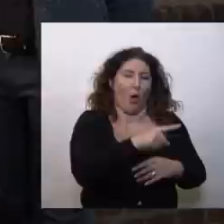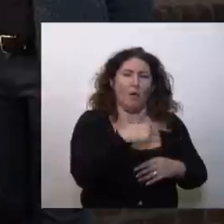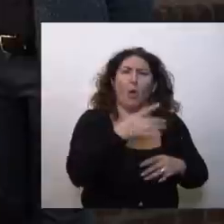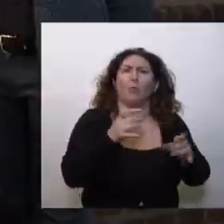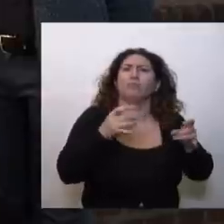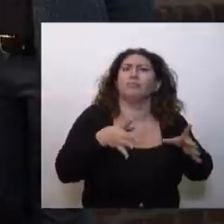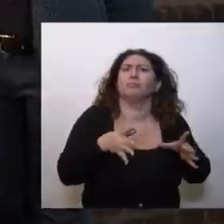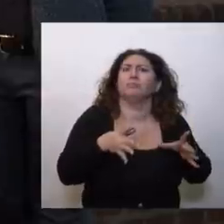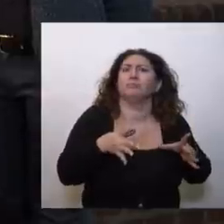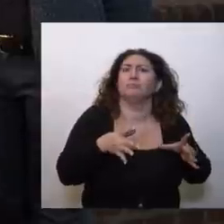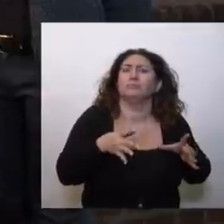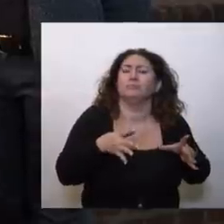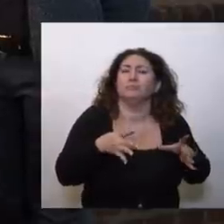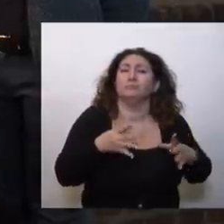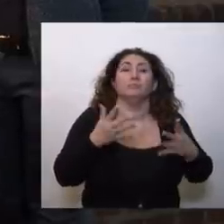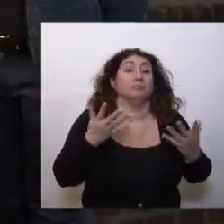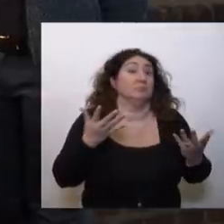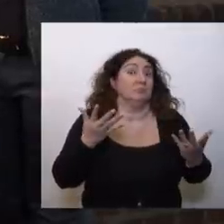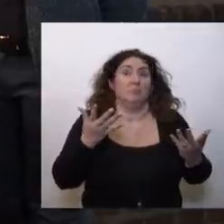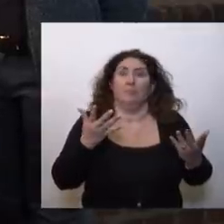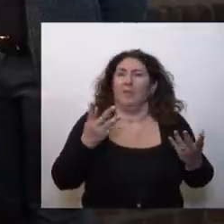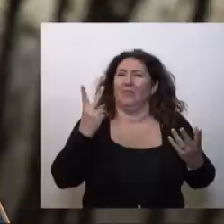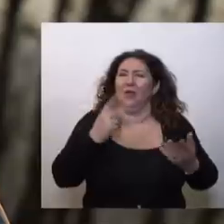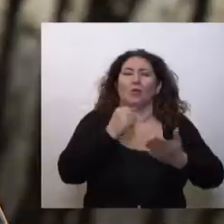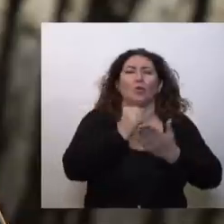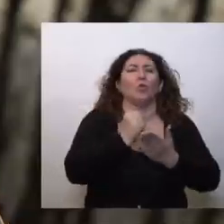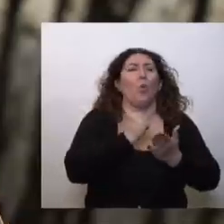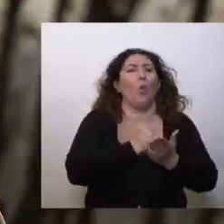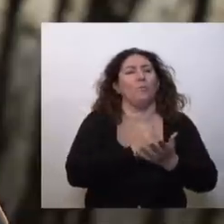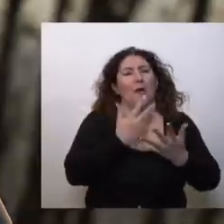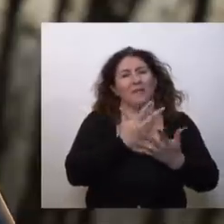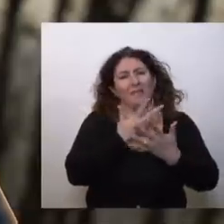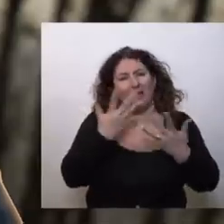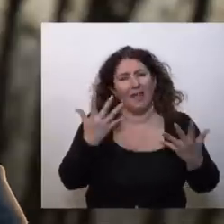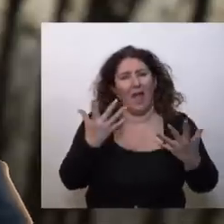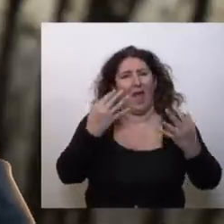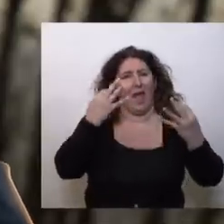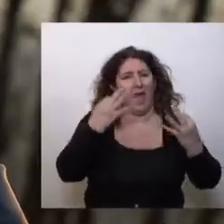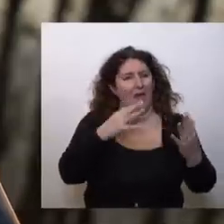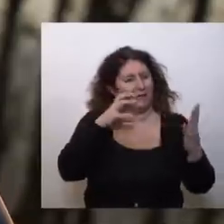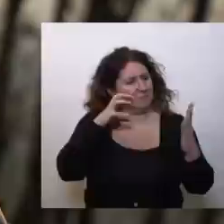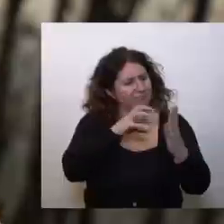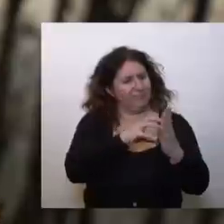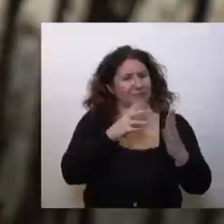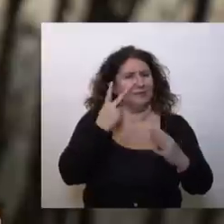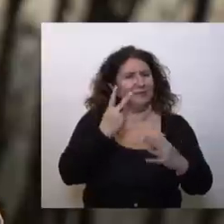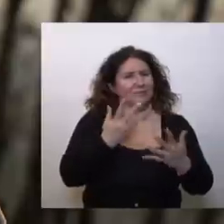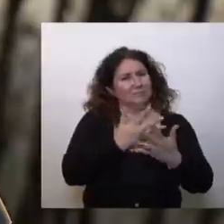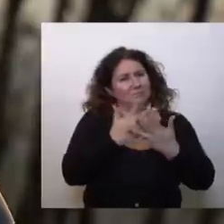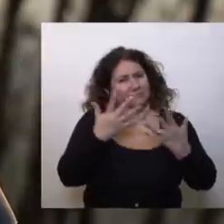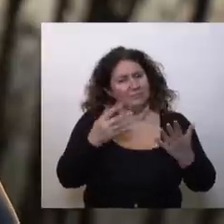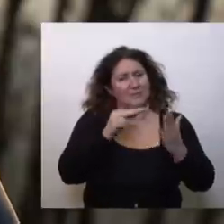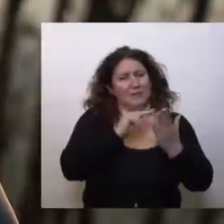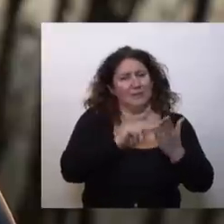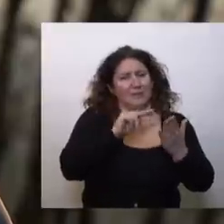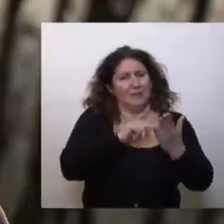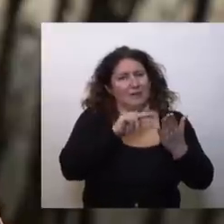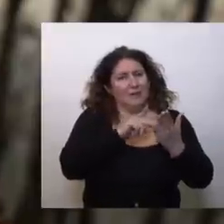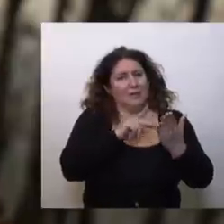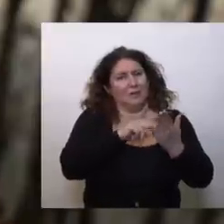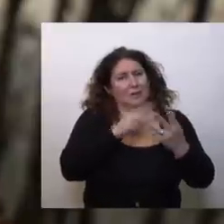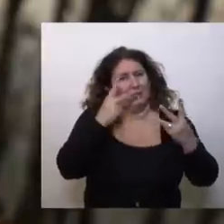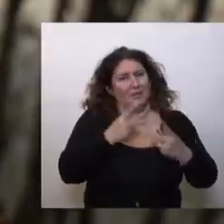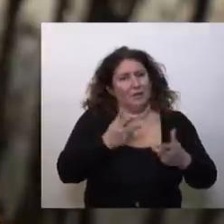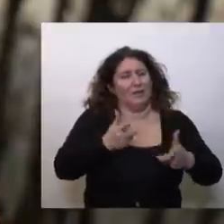sparisce. Però non abbiamo, ripeto, documenti iconografici o scritti che ci consentano